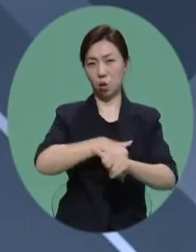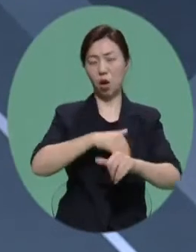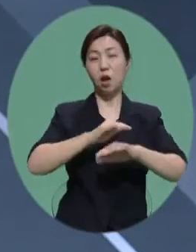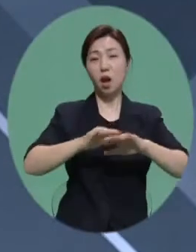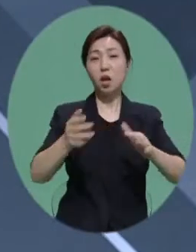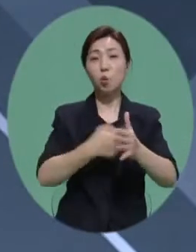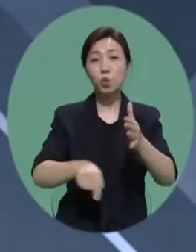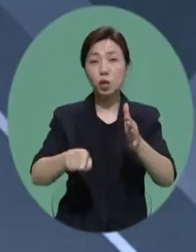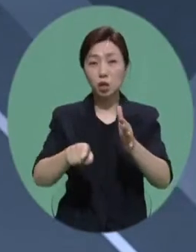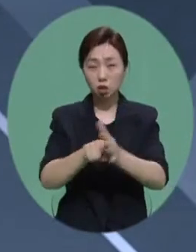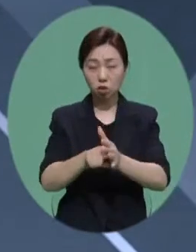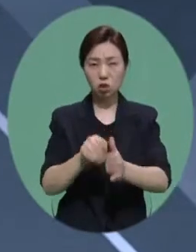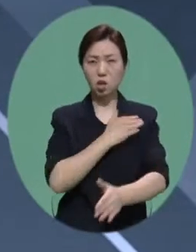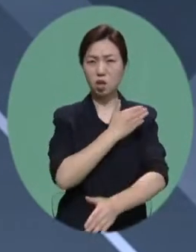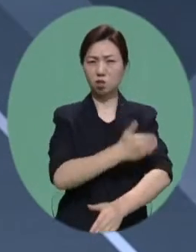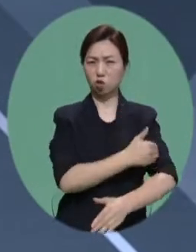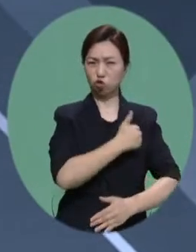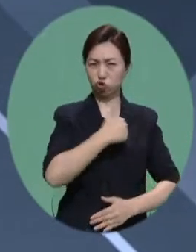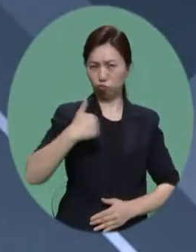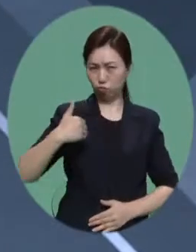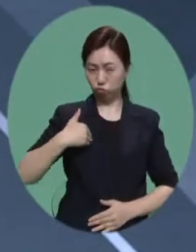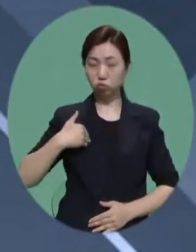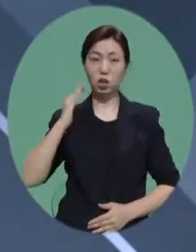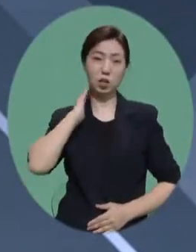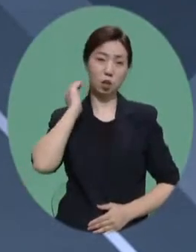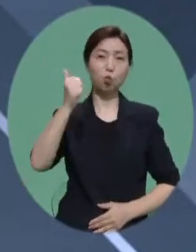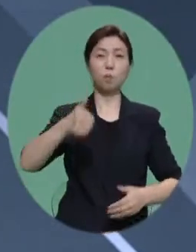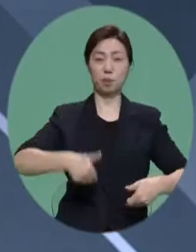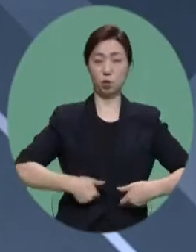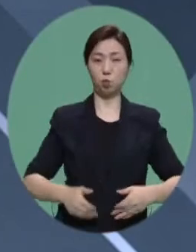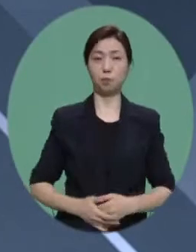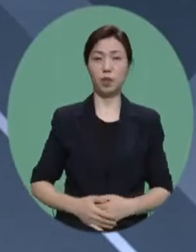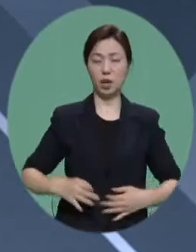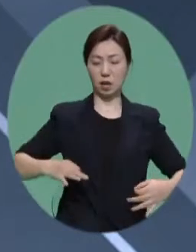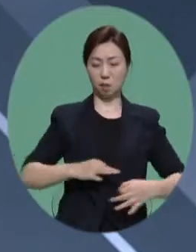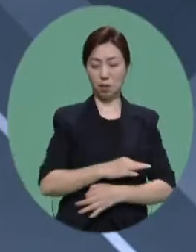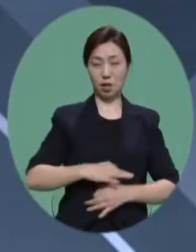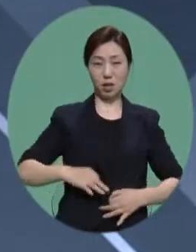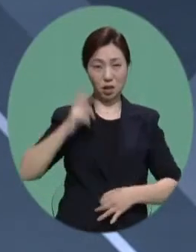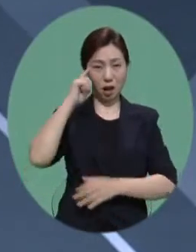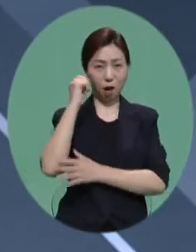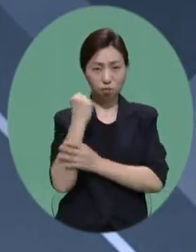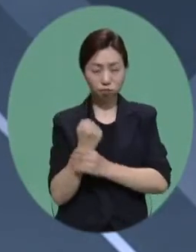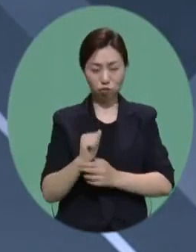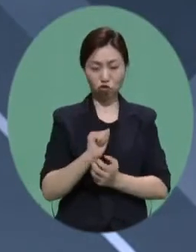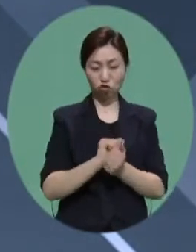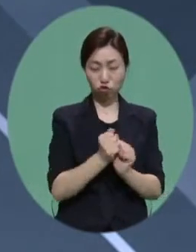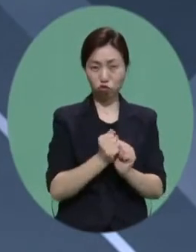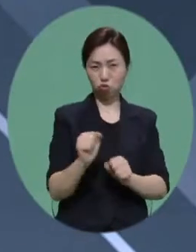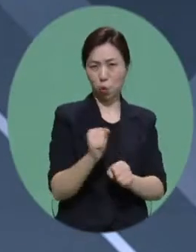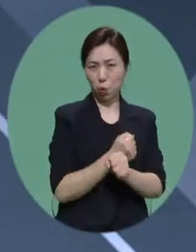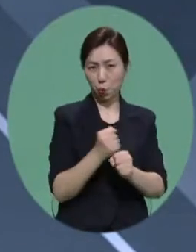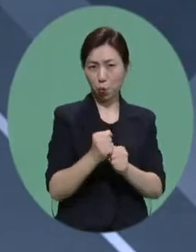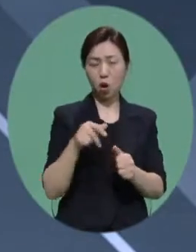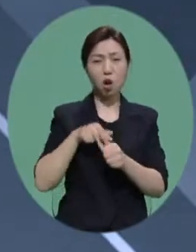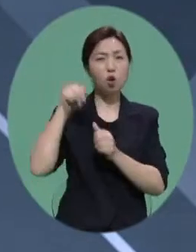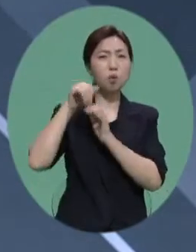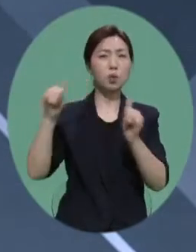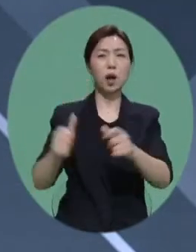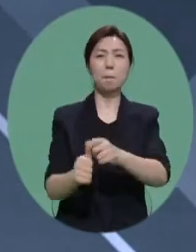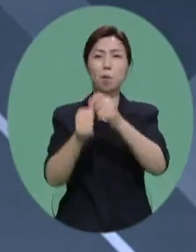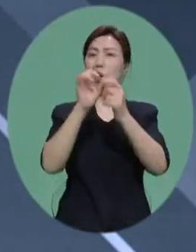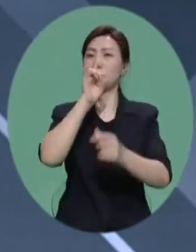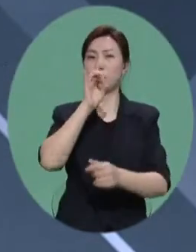위해서는 역량있는 대통령이 필요합니다 부정부패 하는 주가조작 이런거 하는 후보들 하면